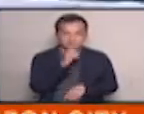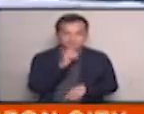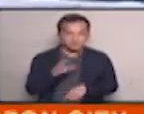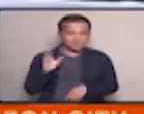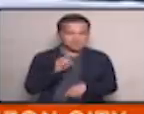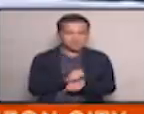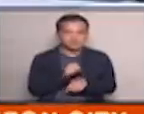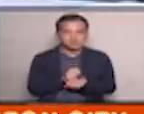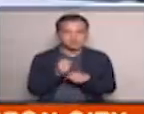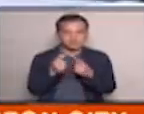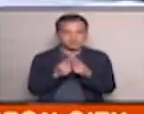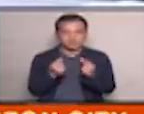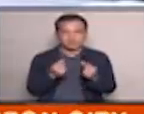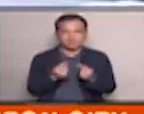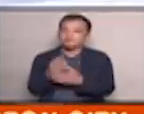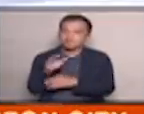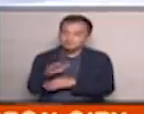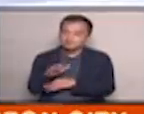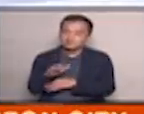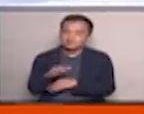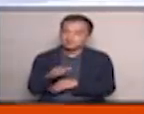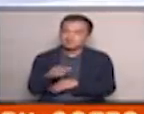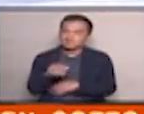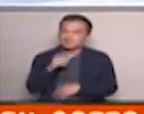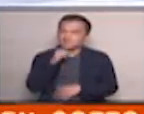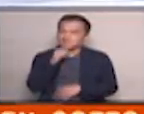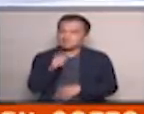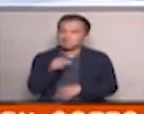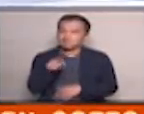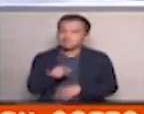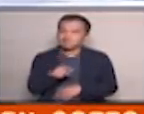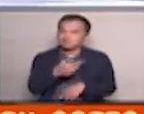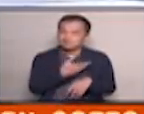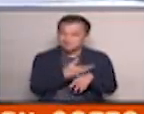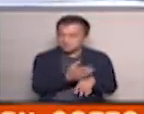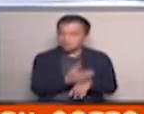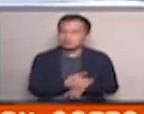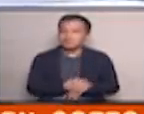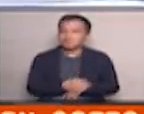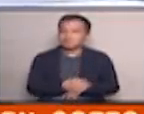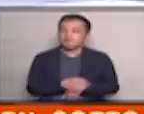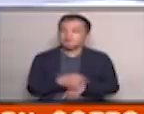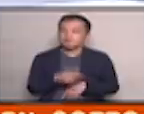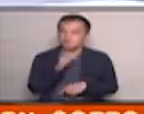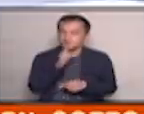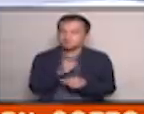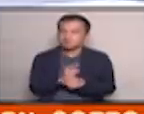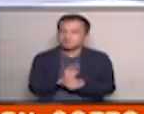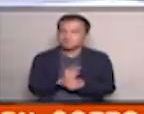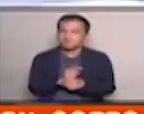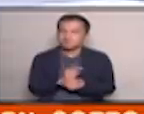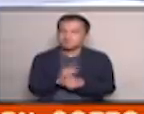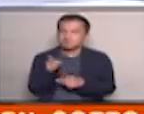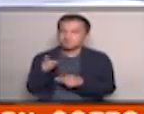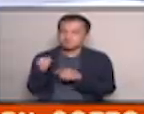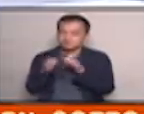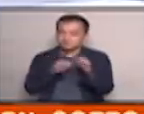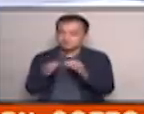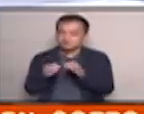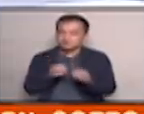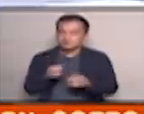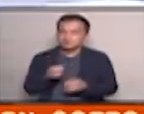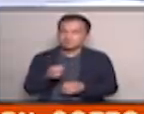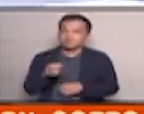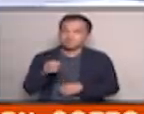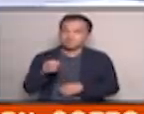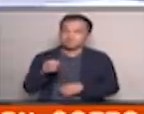ng trabaho sa Japan. Yung pala, wala naman. Sir, hindi naman po sila niloko. Actually, yun nga po in-explain ko kay Ma'am